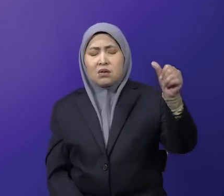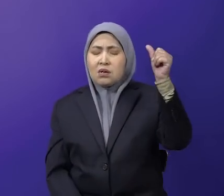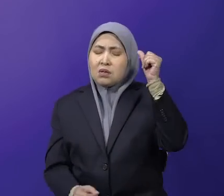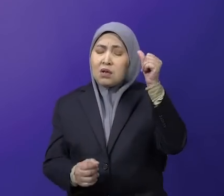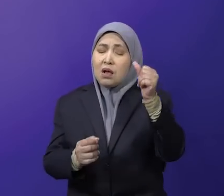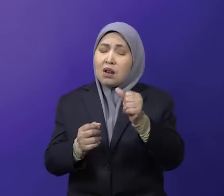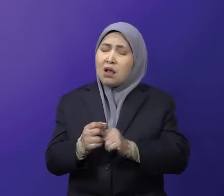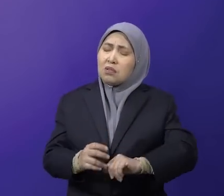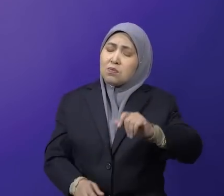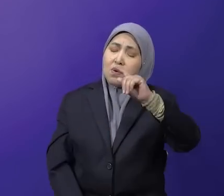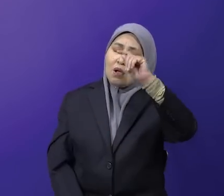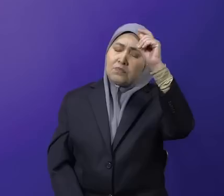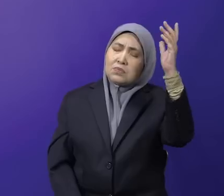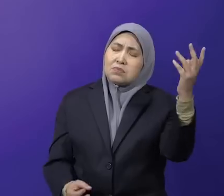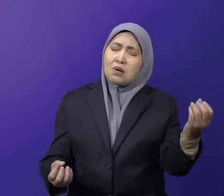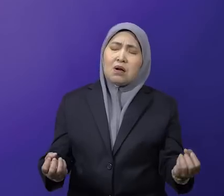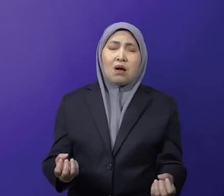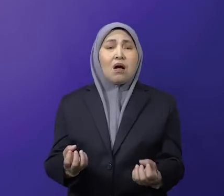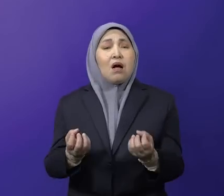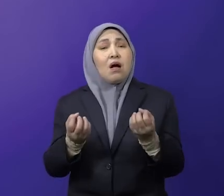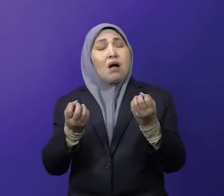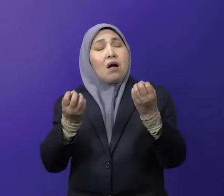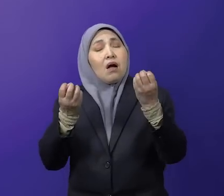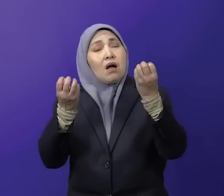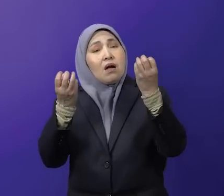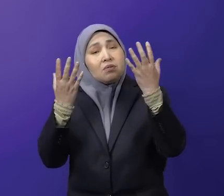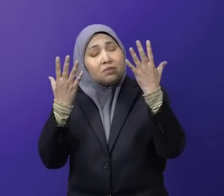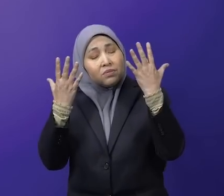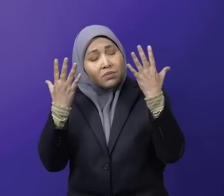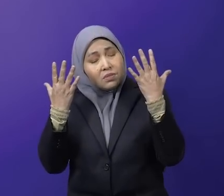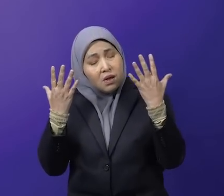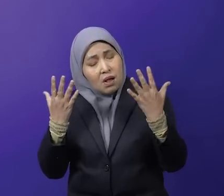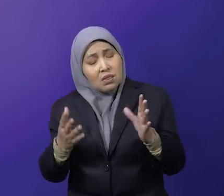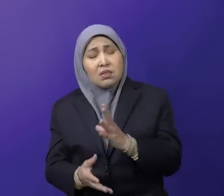واذكر ربك كثيرا